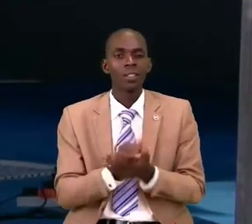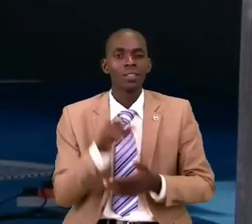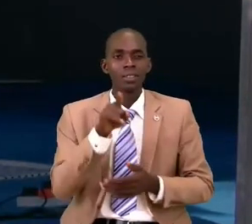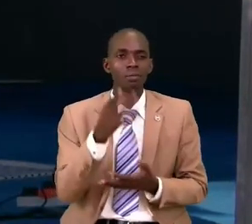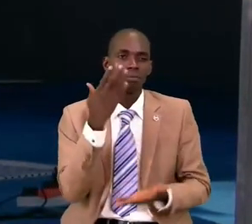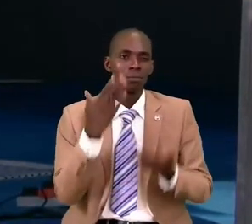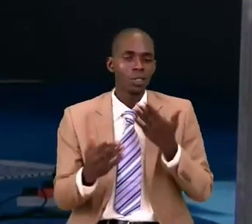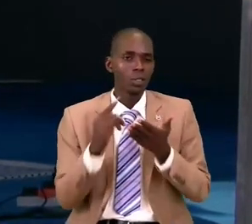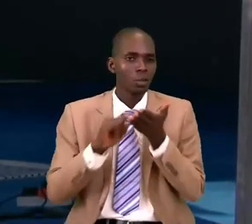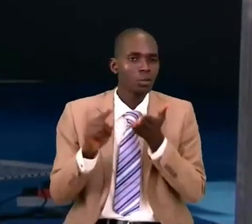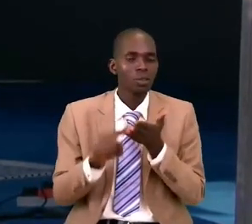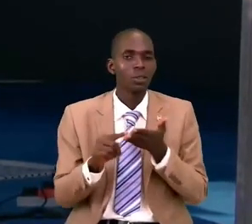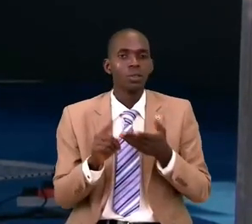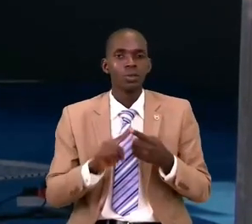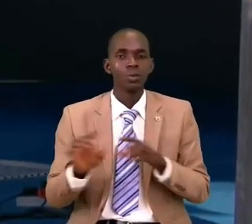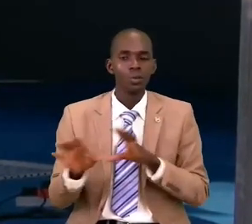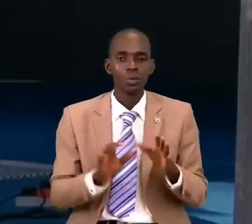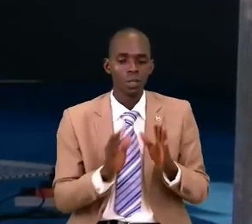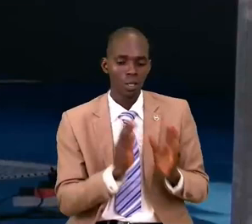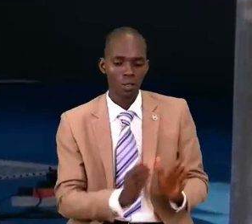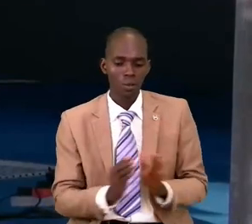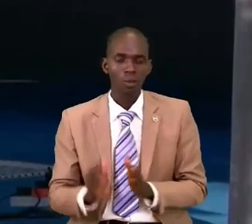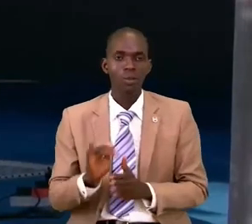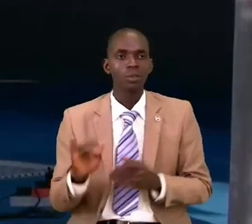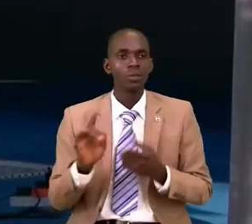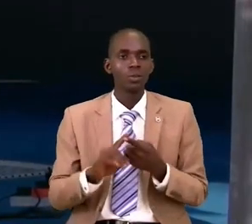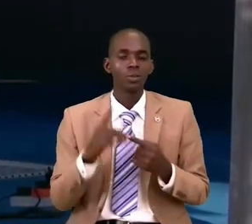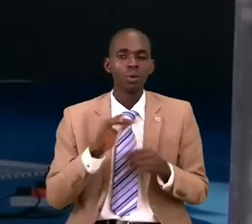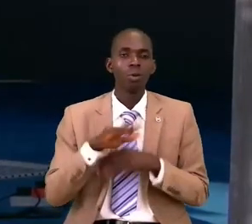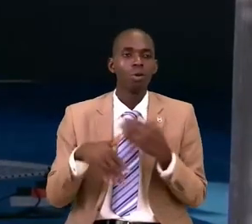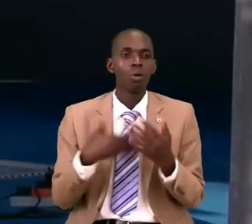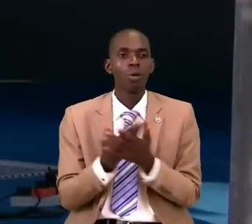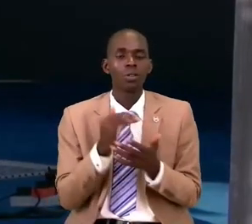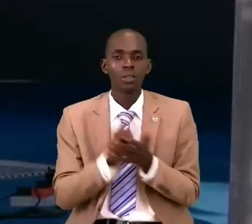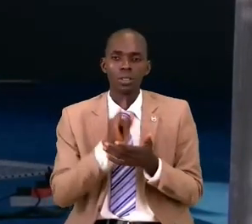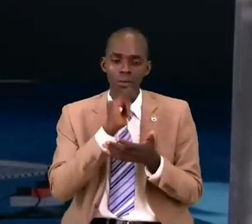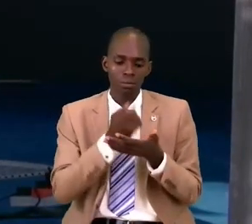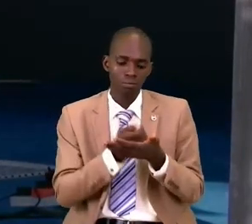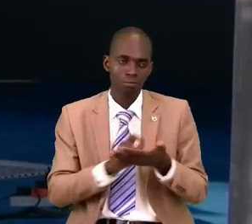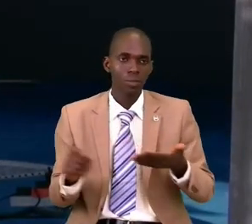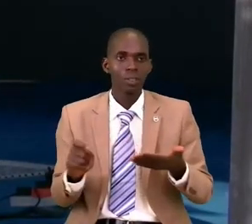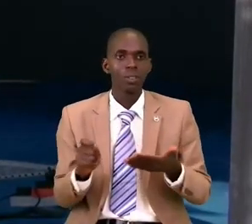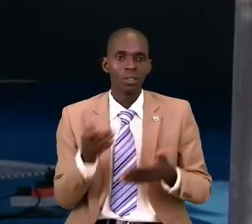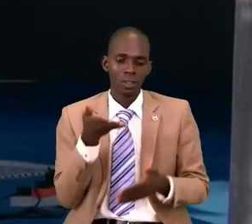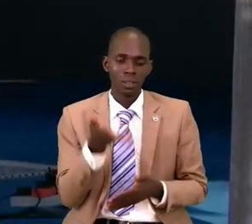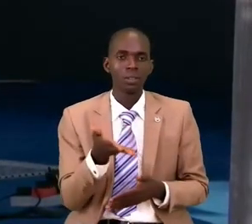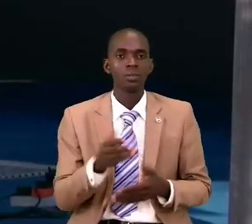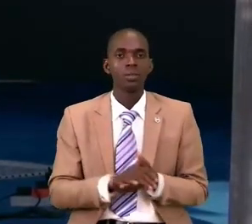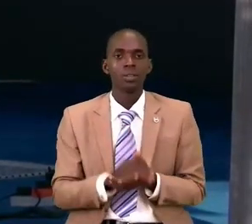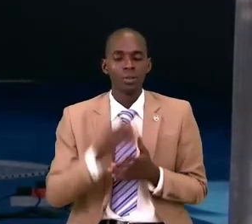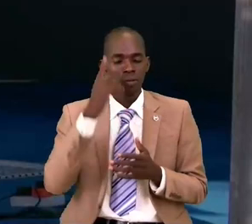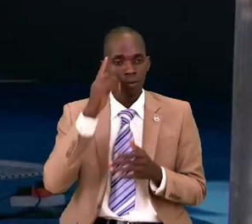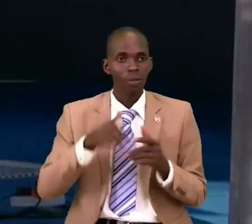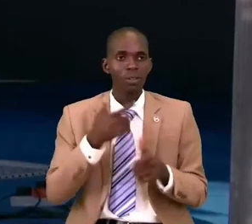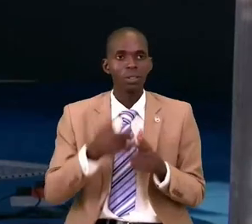Car c'est alors que tu auras du succès dans tes entreprises. C'est